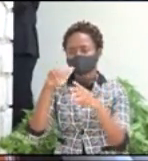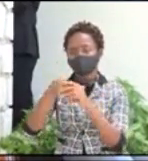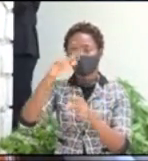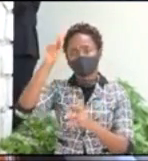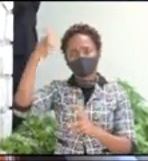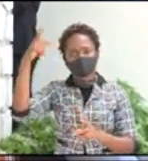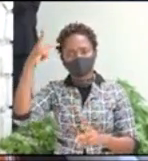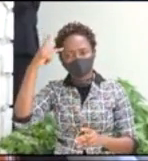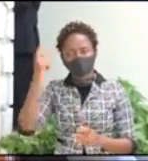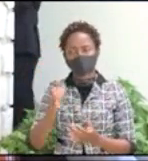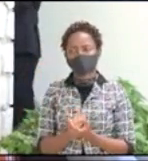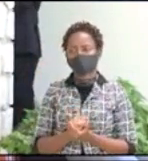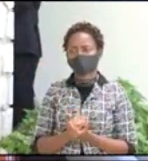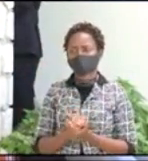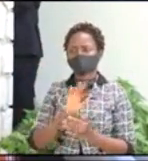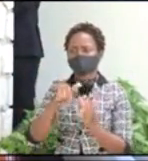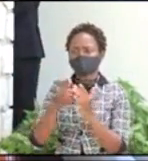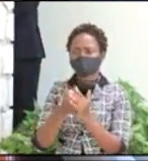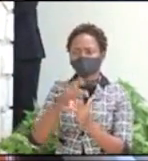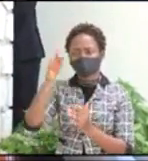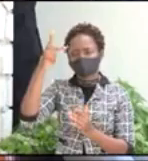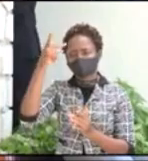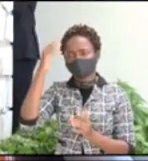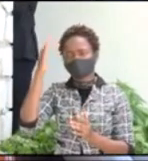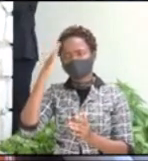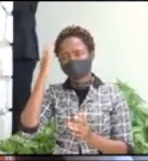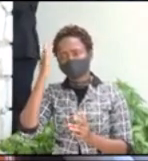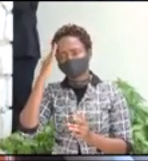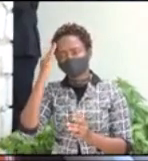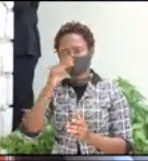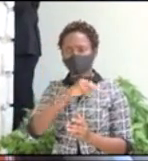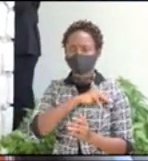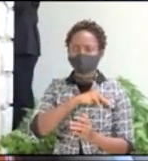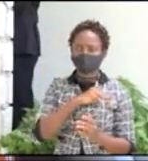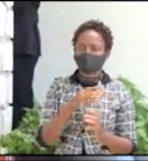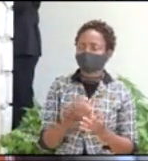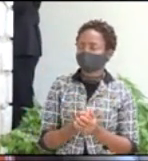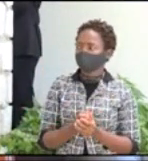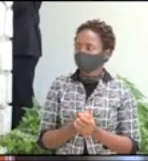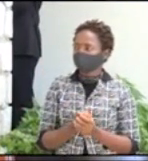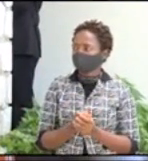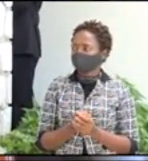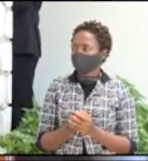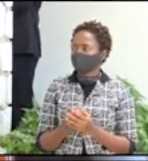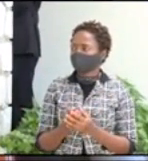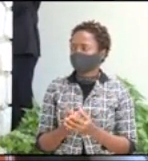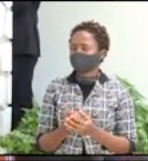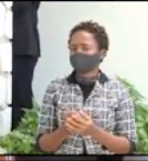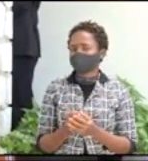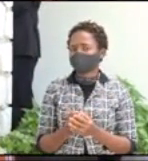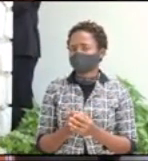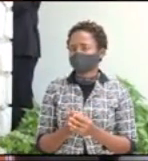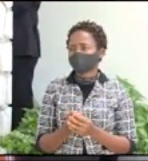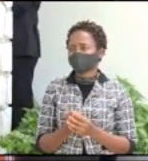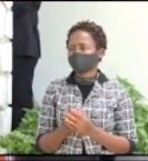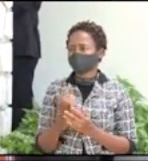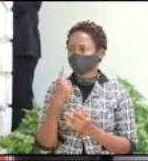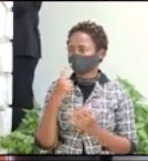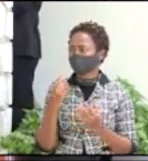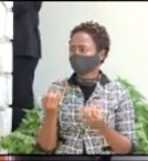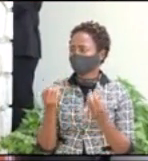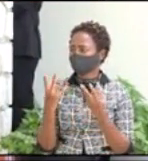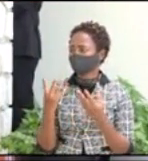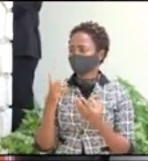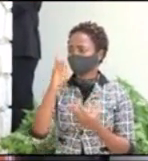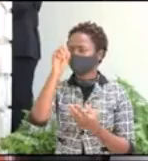maintenant de tout parti politique. Nous connaissons que dans le niveau ministère de la justice, qui est-ce que tu es parti politique ministre qui est inscrit? Non. Donc il y a plus